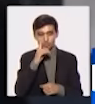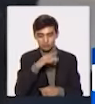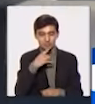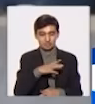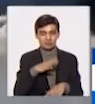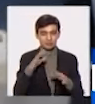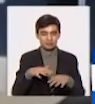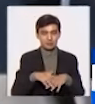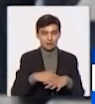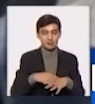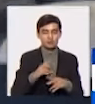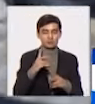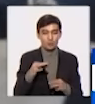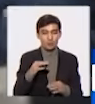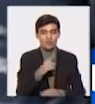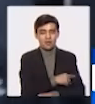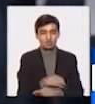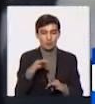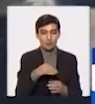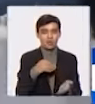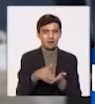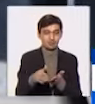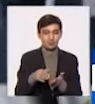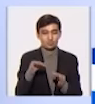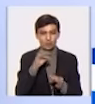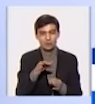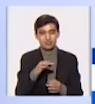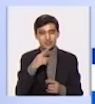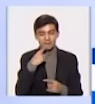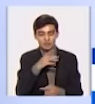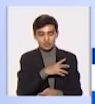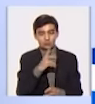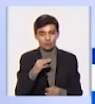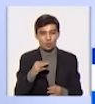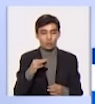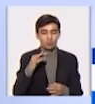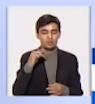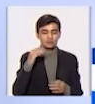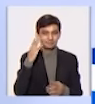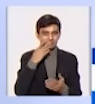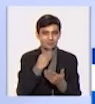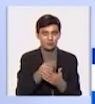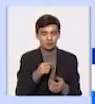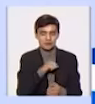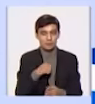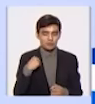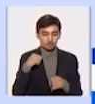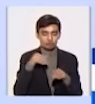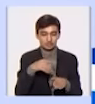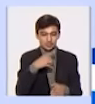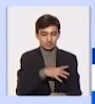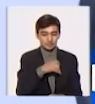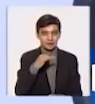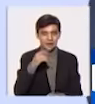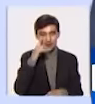Өйткені санитарлық дәрігерлер мұндай жиындардан бас тартуға кеңес бергенмен, бұл кеңес бойынша әрбір мекеме өздері шешім қабылдайды екен.